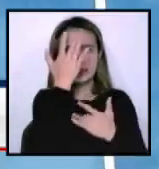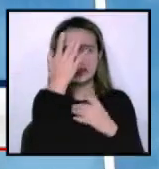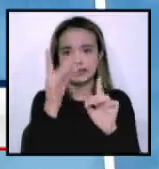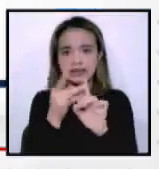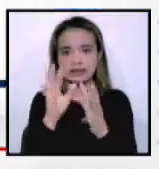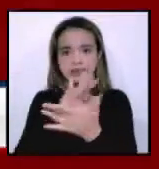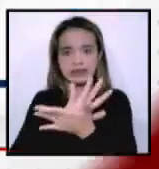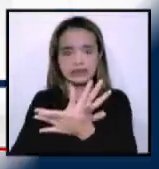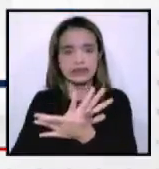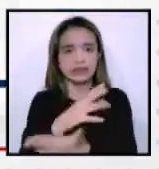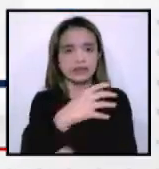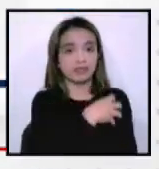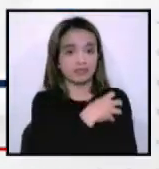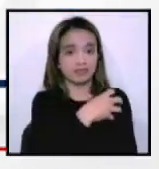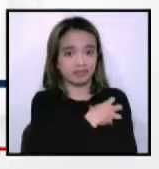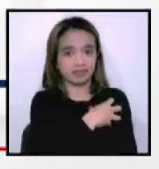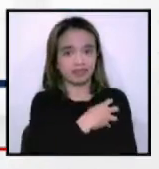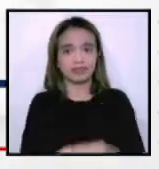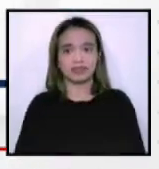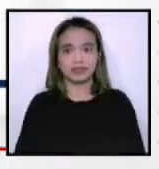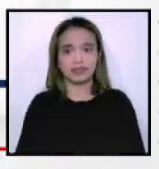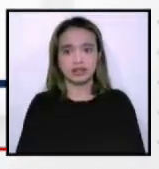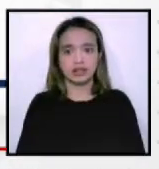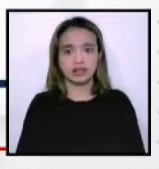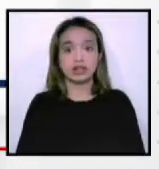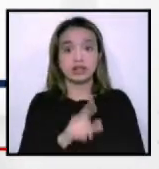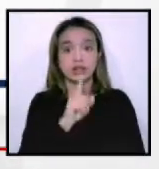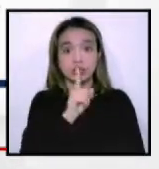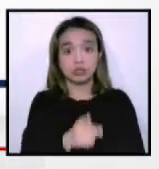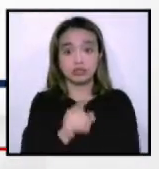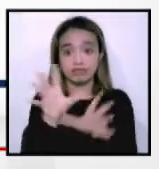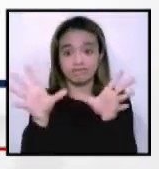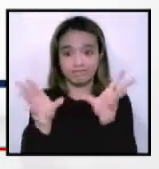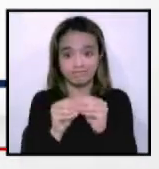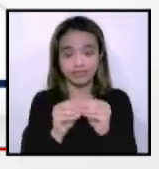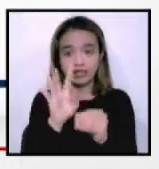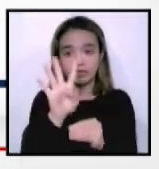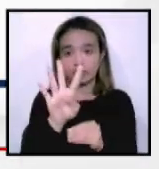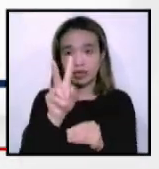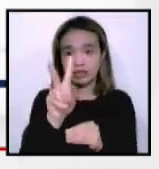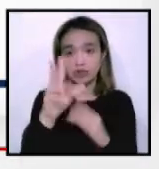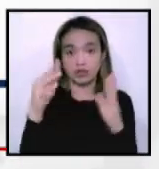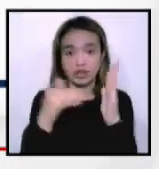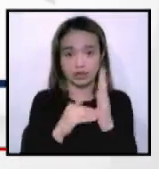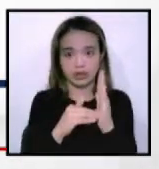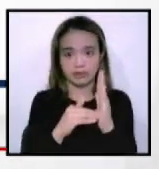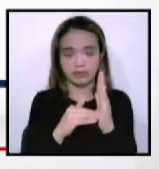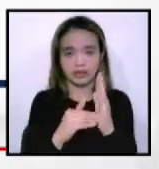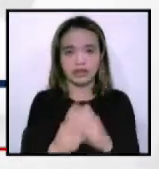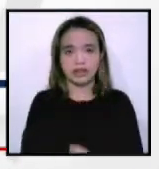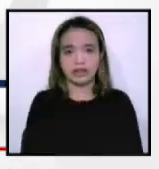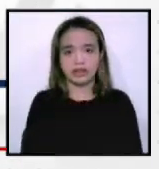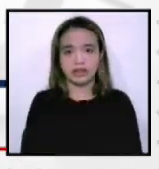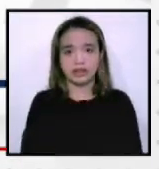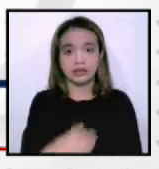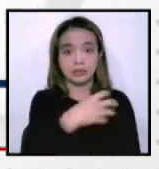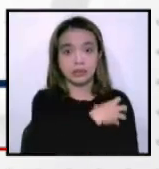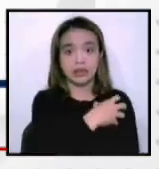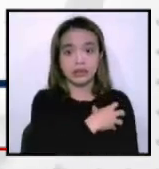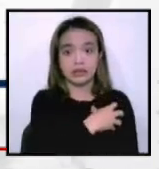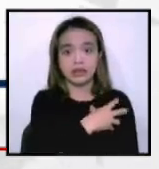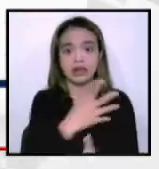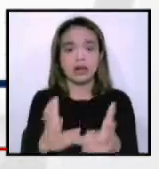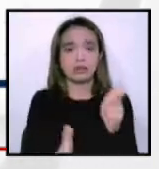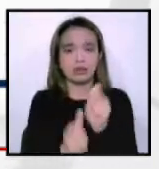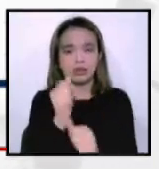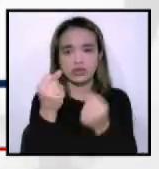Mula naman sa higit 42,000 na COVID-19 cases sa PNP, karamihan ay gumaling, habang 125 sa